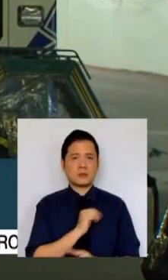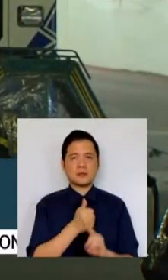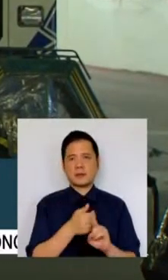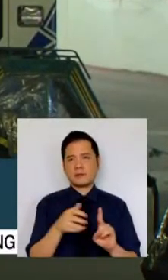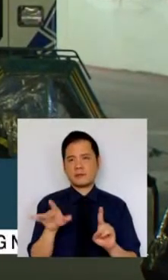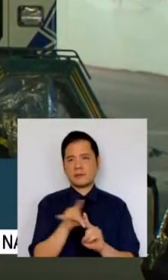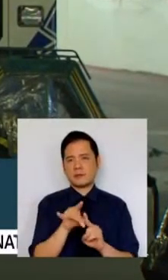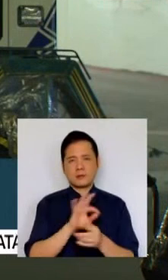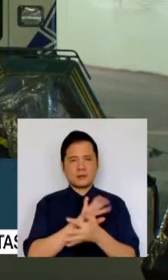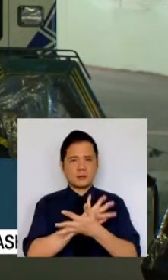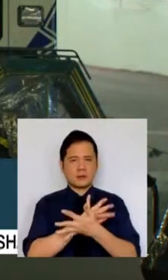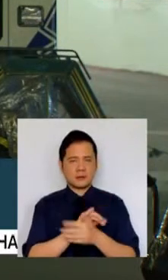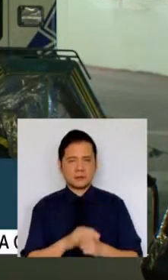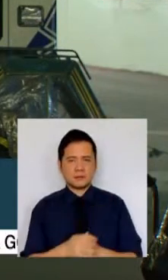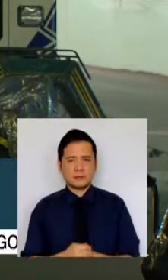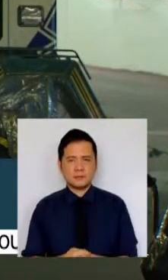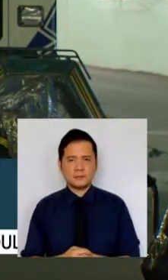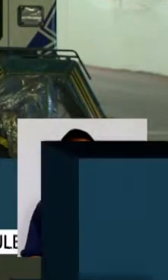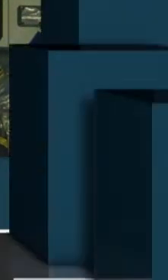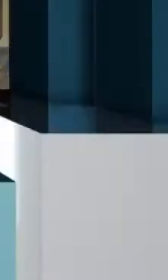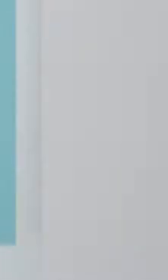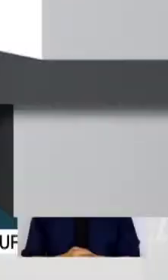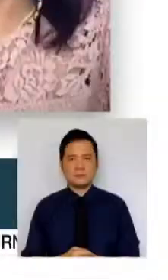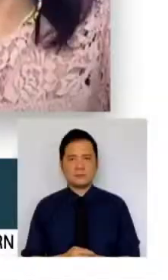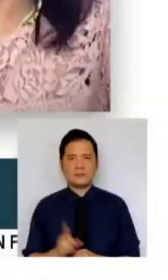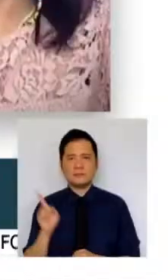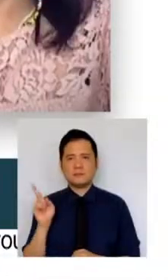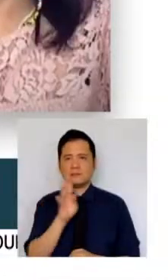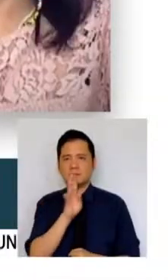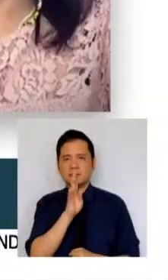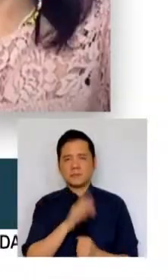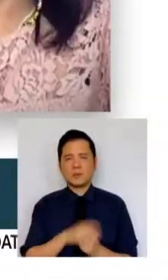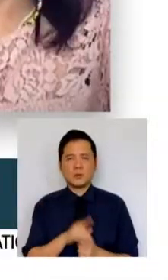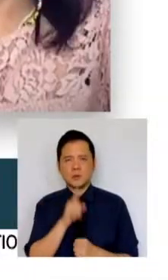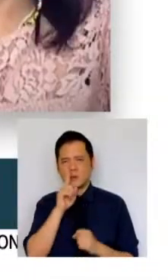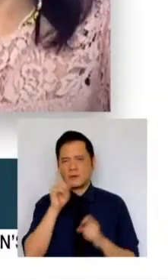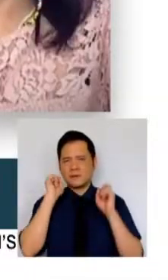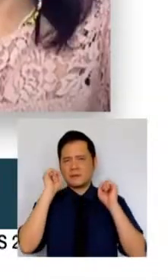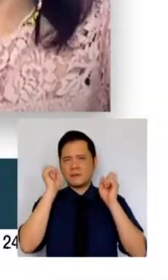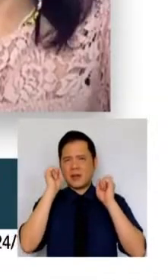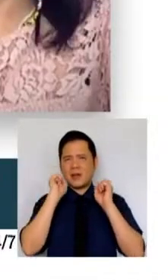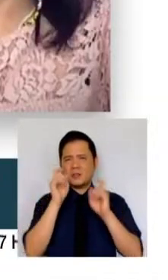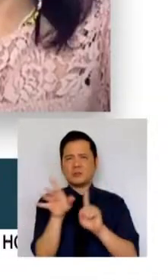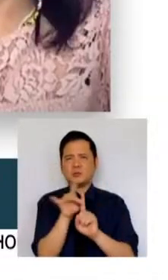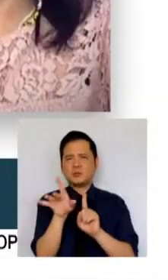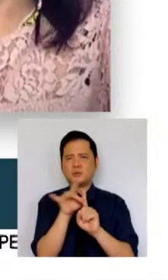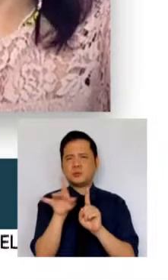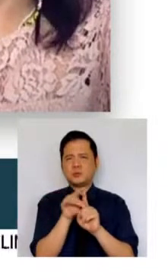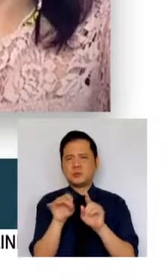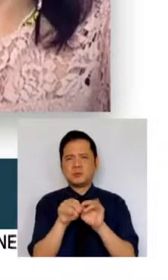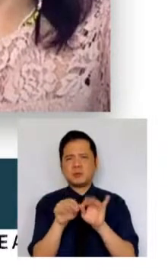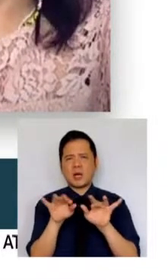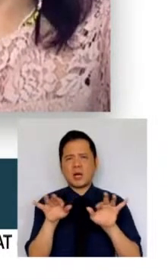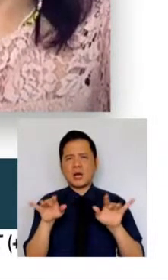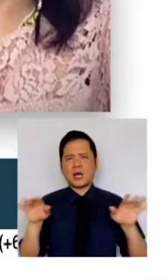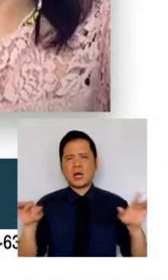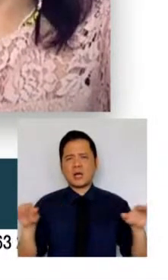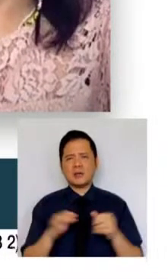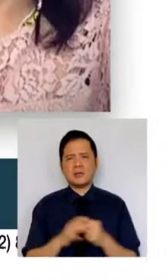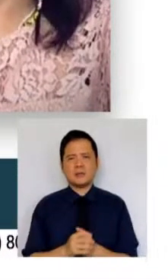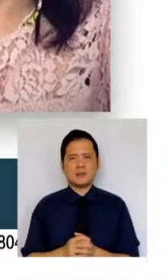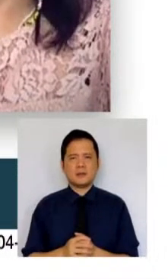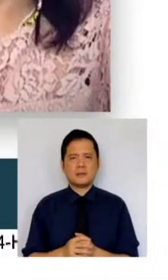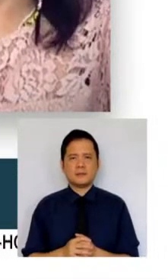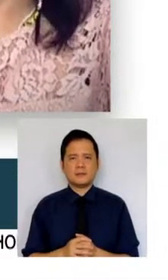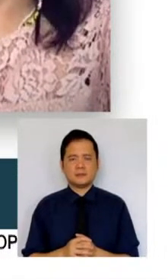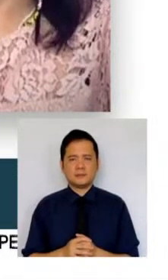No, we're a little bit scared. Ang bilis din ng pagdami, no? From yung zero, yung karamihan sa